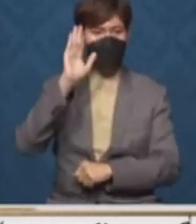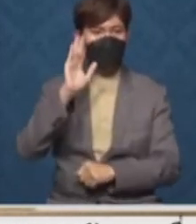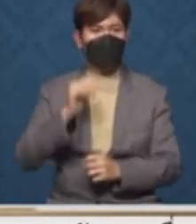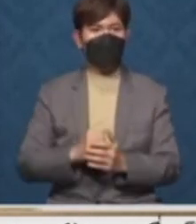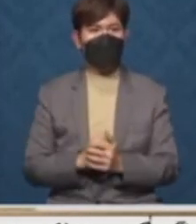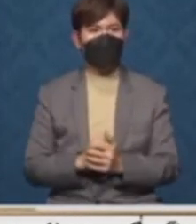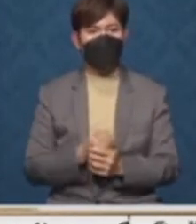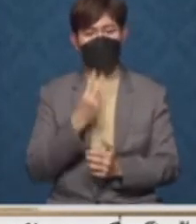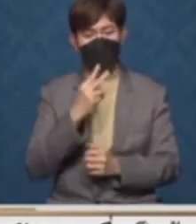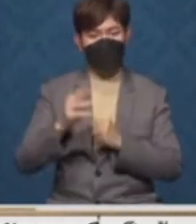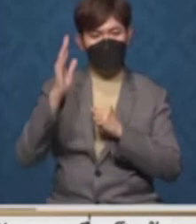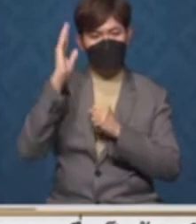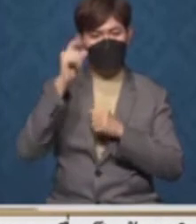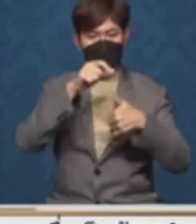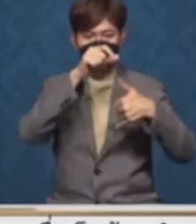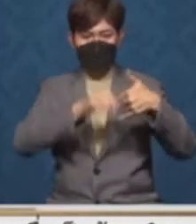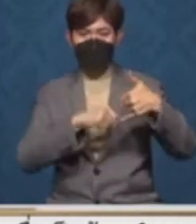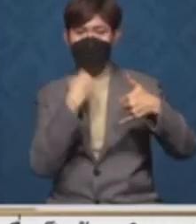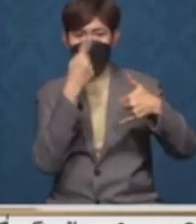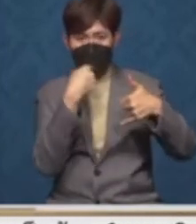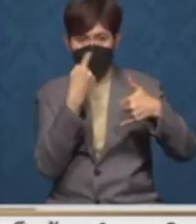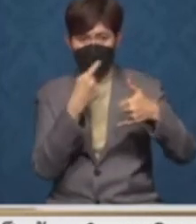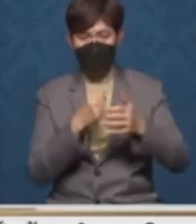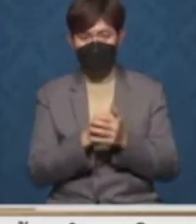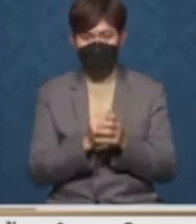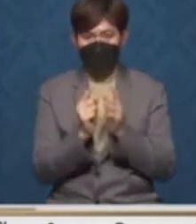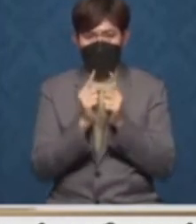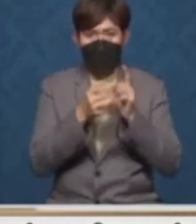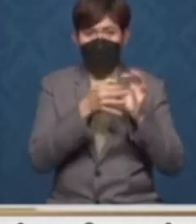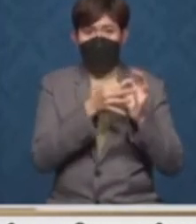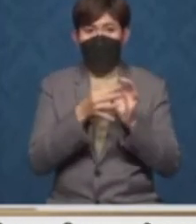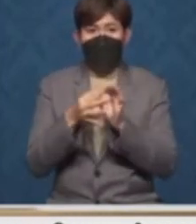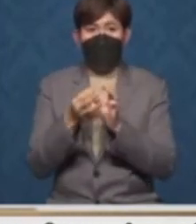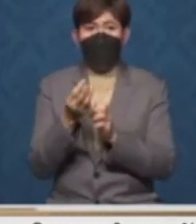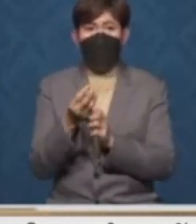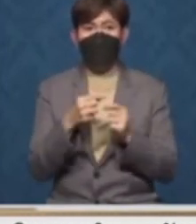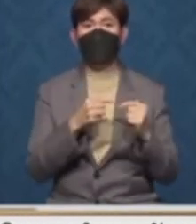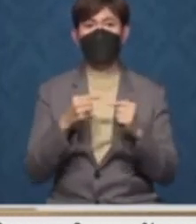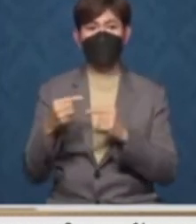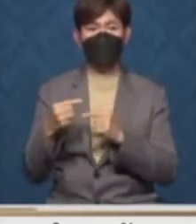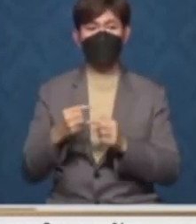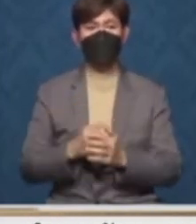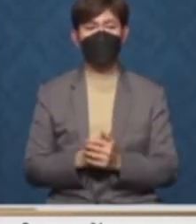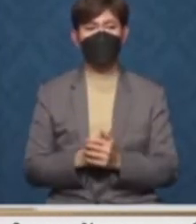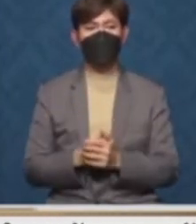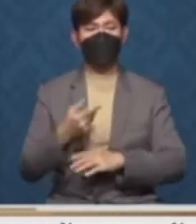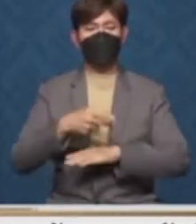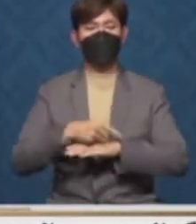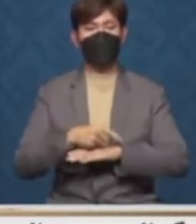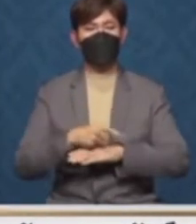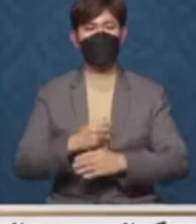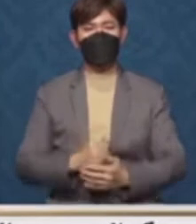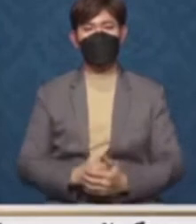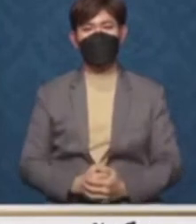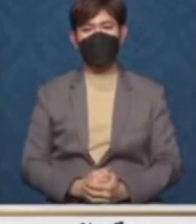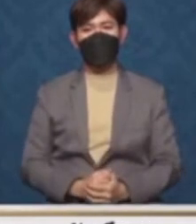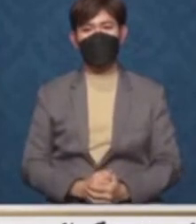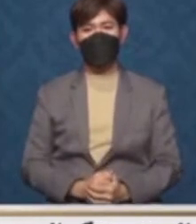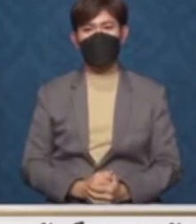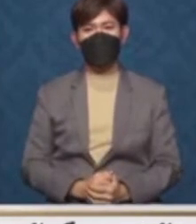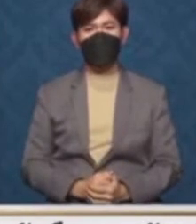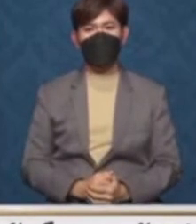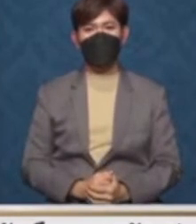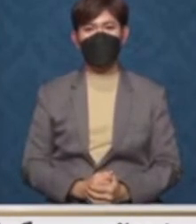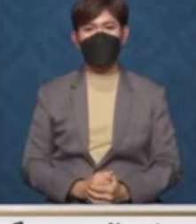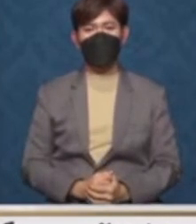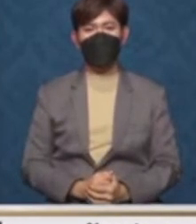เราอภิปรายไม่ไว้วางใจใครนะครับ ครับได้ครับผมโยงนิดเดียวผมไปต่อแล้วครับท่านประธานครับ ครับผม ท่านประธานครับด้วยความประท้วงครับรูปถัดไปเลยครับ เดี๋ยวนะ